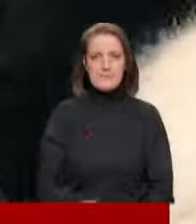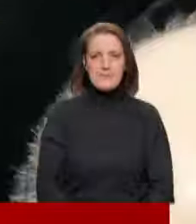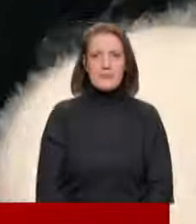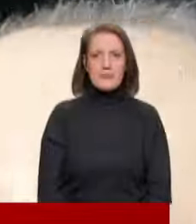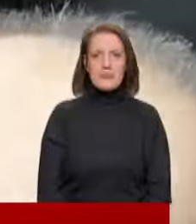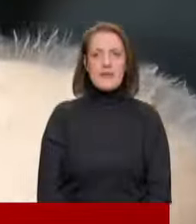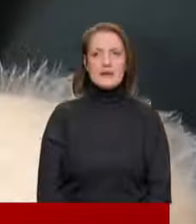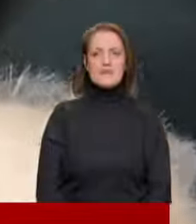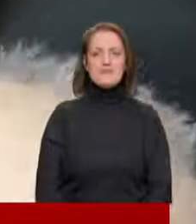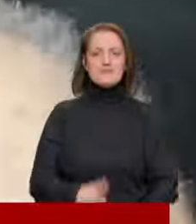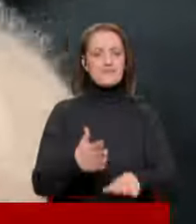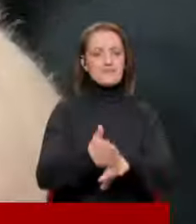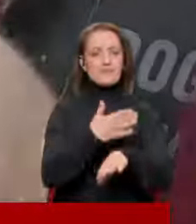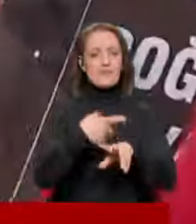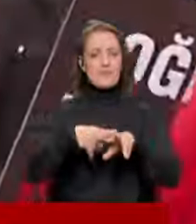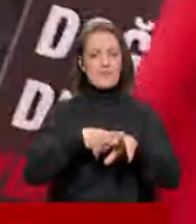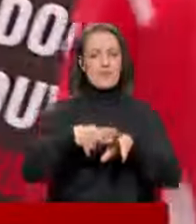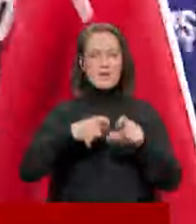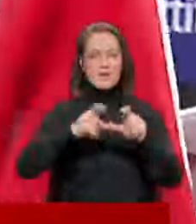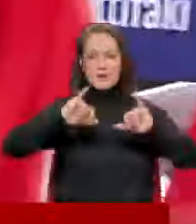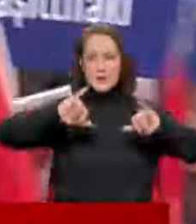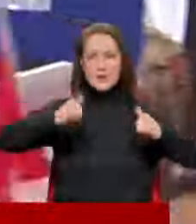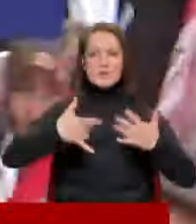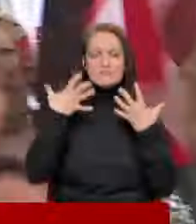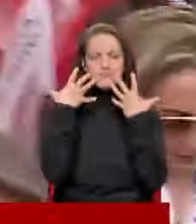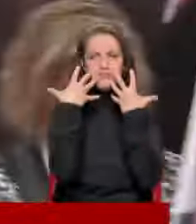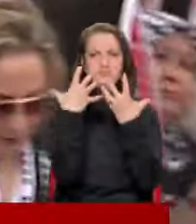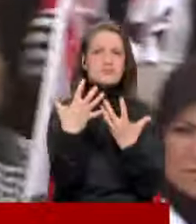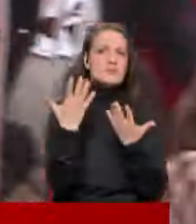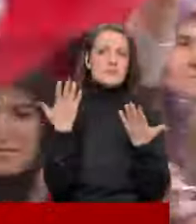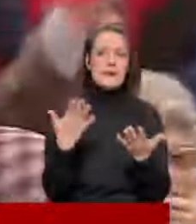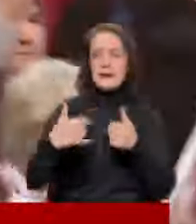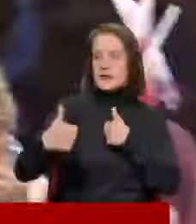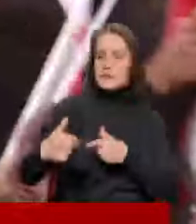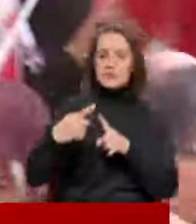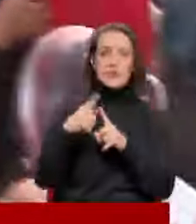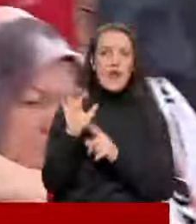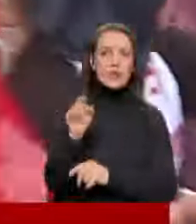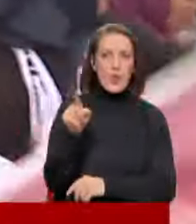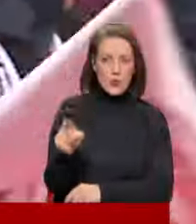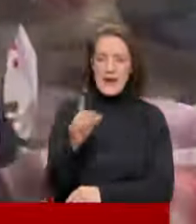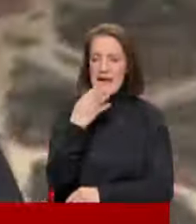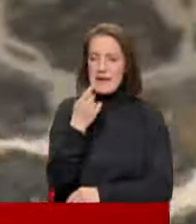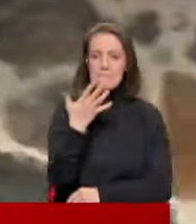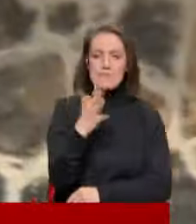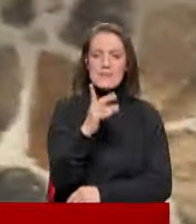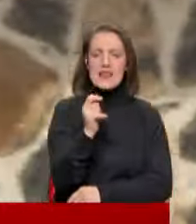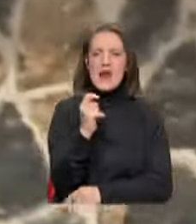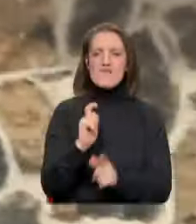kazanın miting öncesi Ayaş'ta yoğun bir sevgi gösterisi vardı yavaşa rakibi Turut